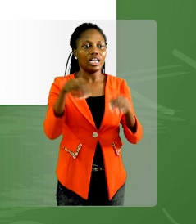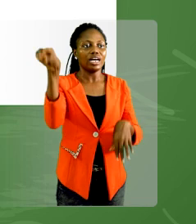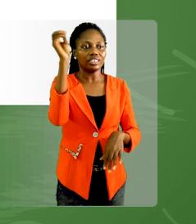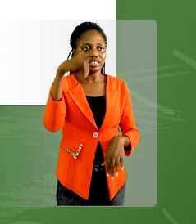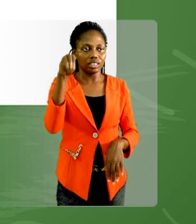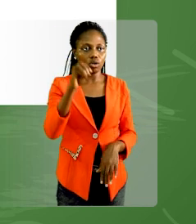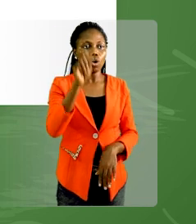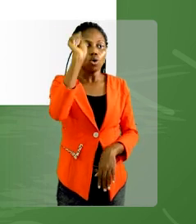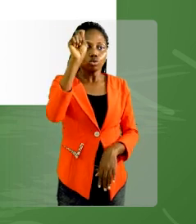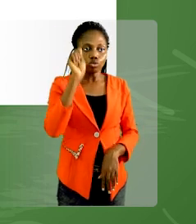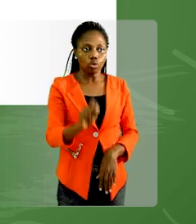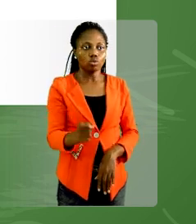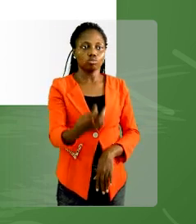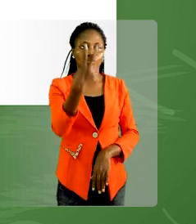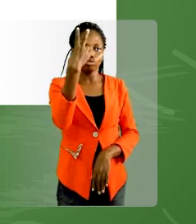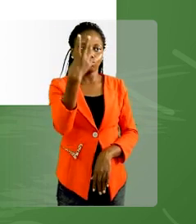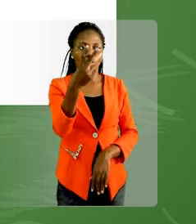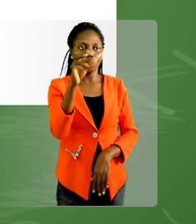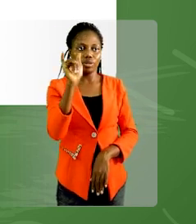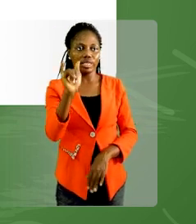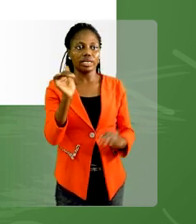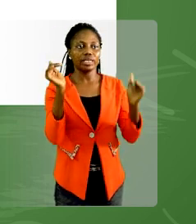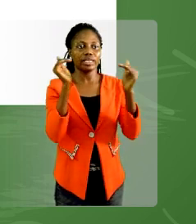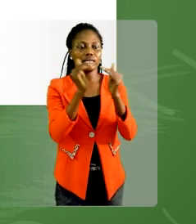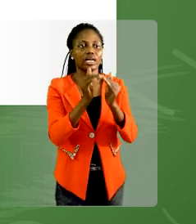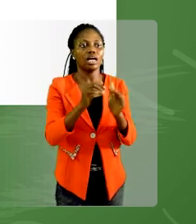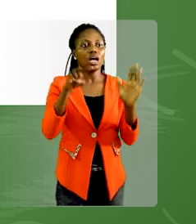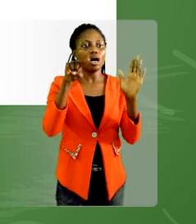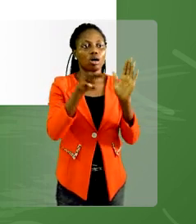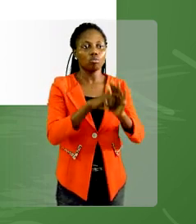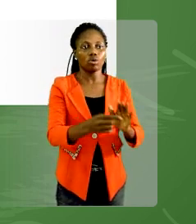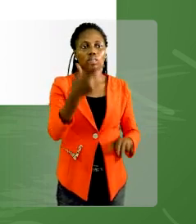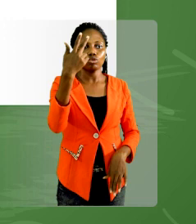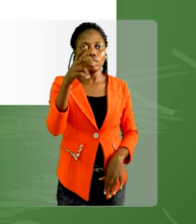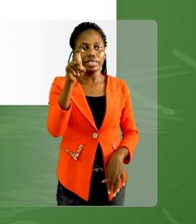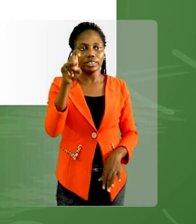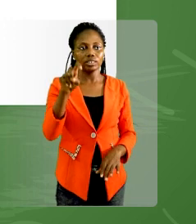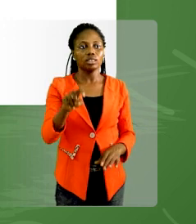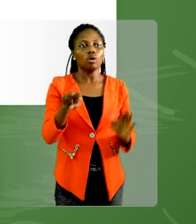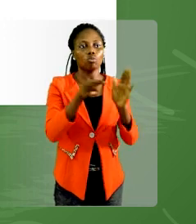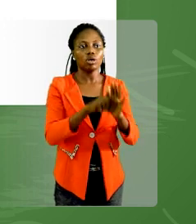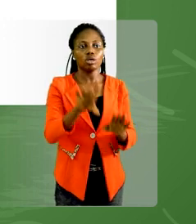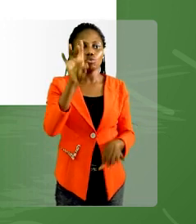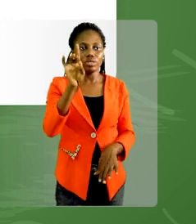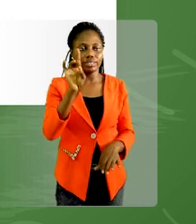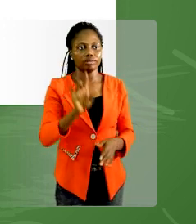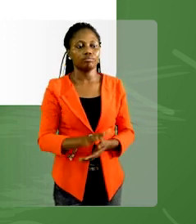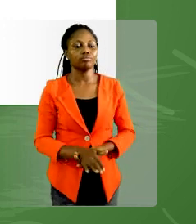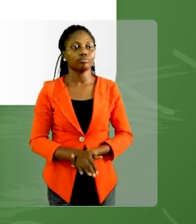égale à 0. Donc, on peut écrire 2y égale à moins 3x moins